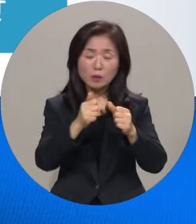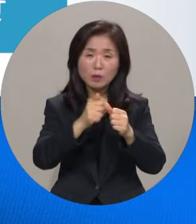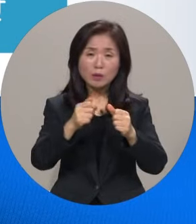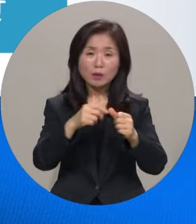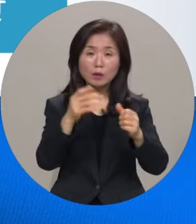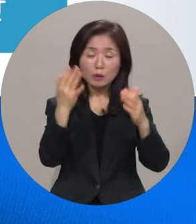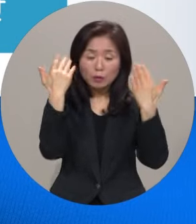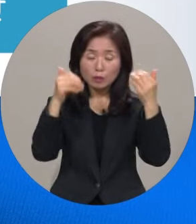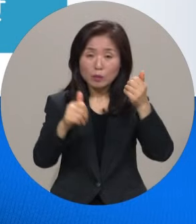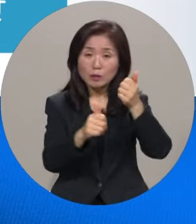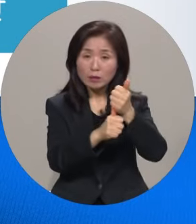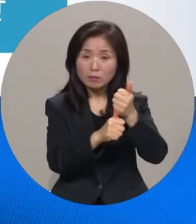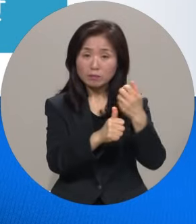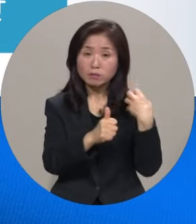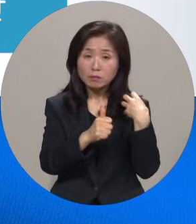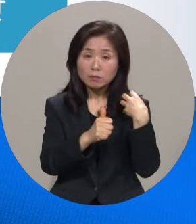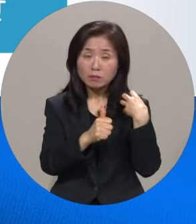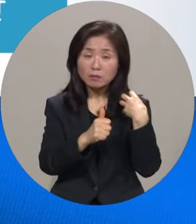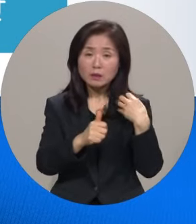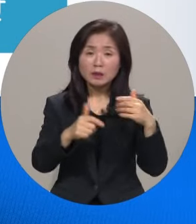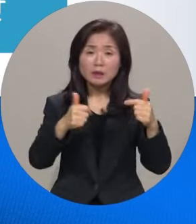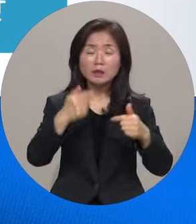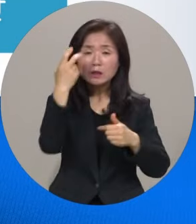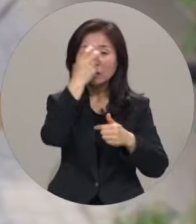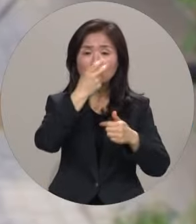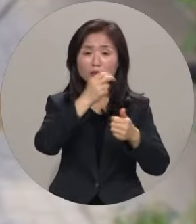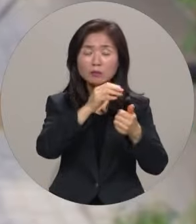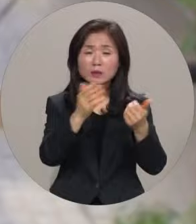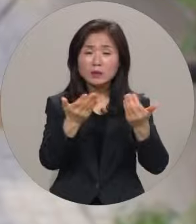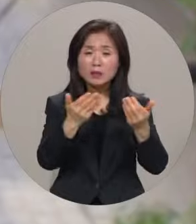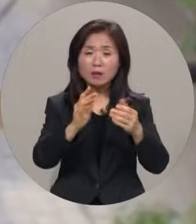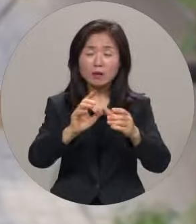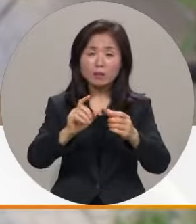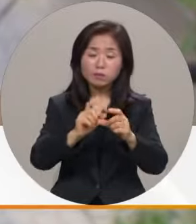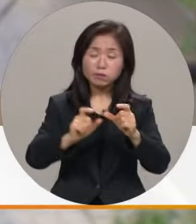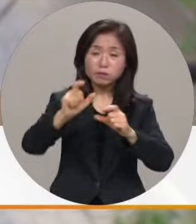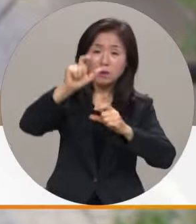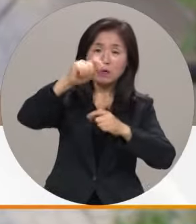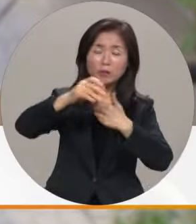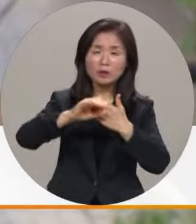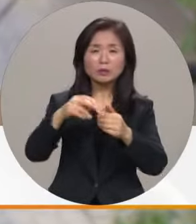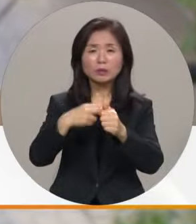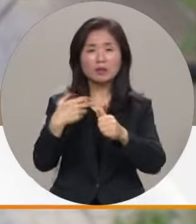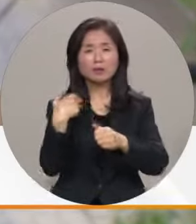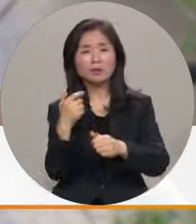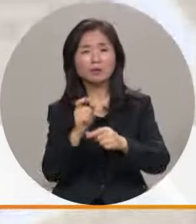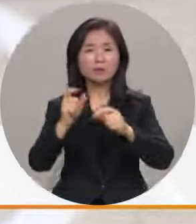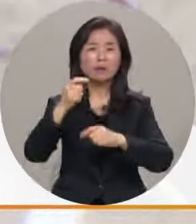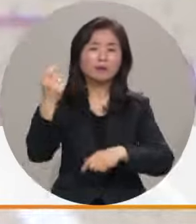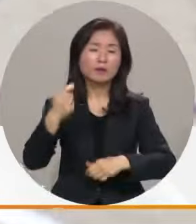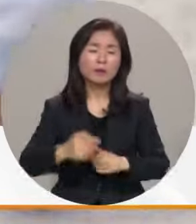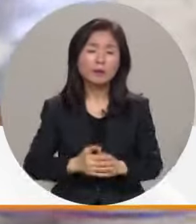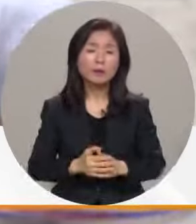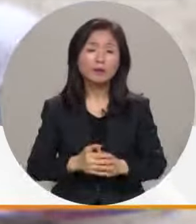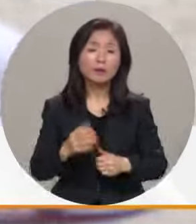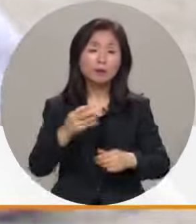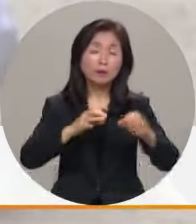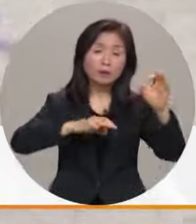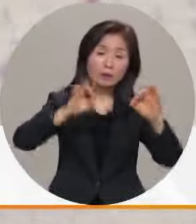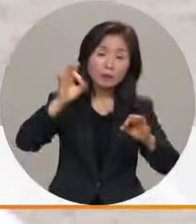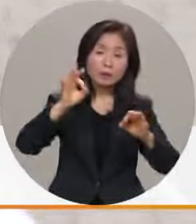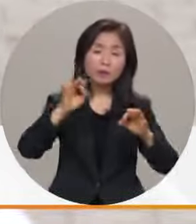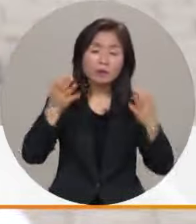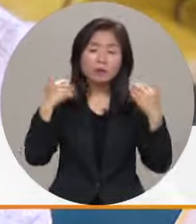추가되면 부담이 더 커질 수밖에 없다고 말합니다 무엇보다 안전 사고나 학교 폭력이 발생하면 책임 소재가 분명치